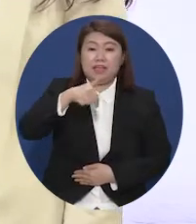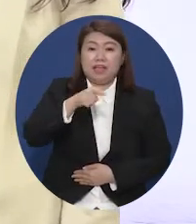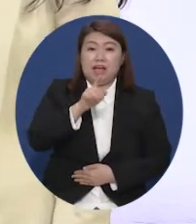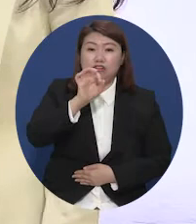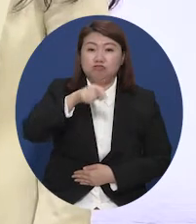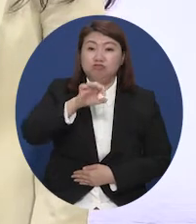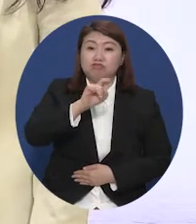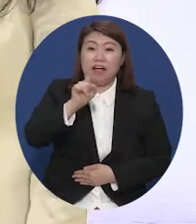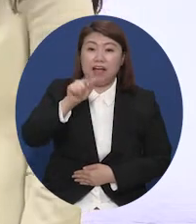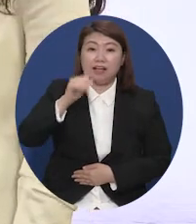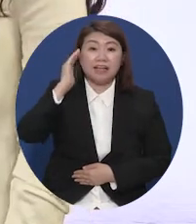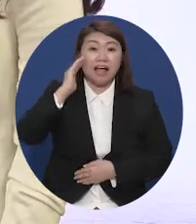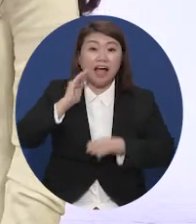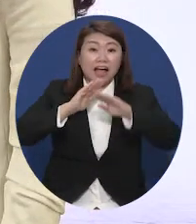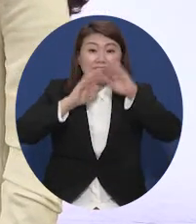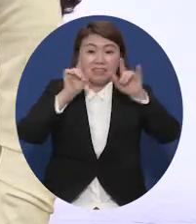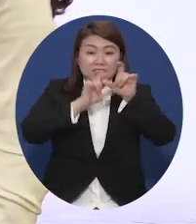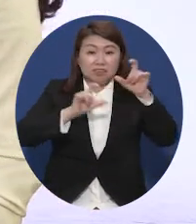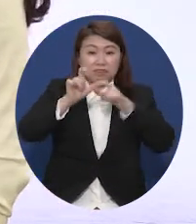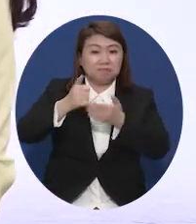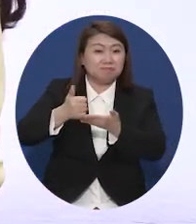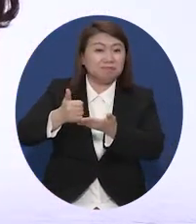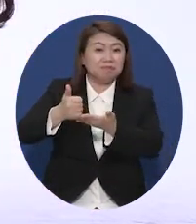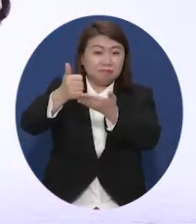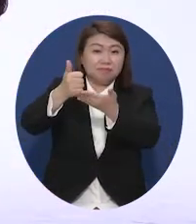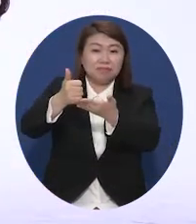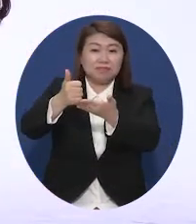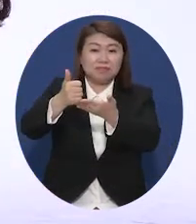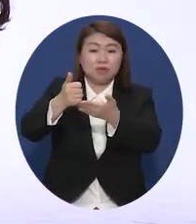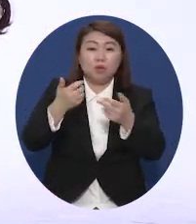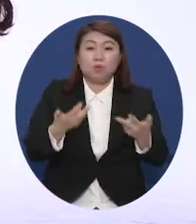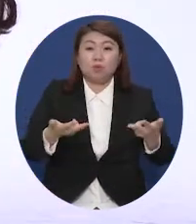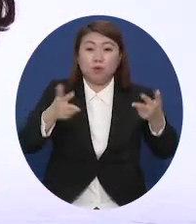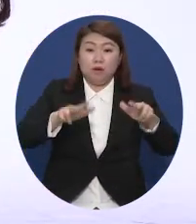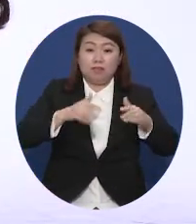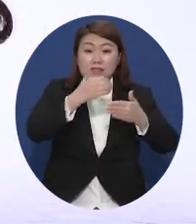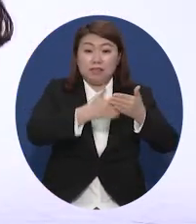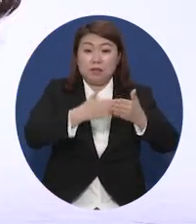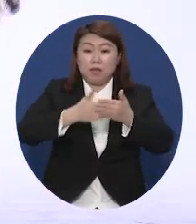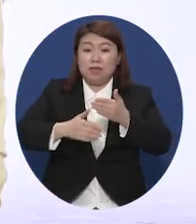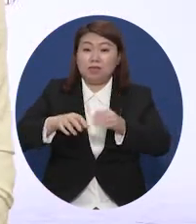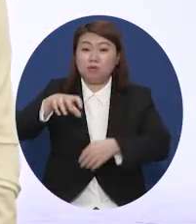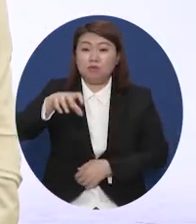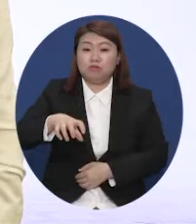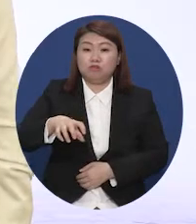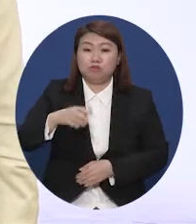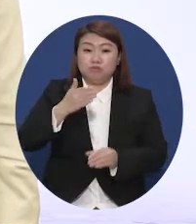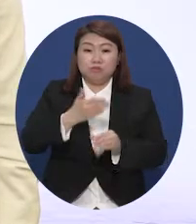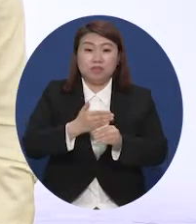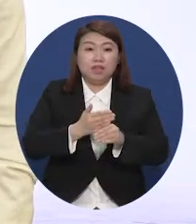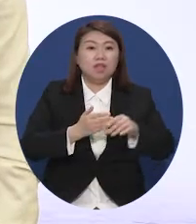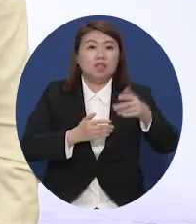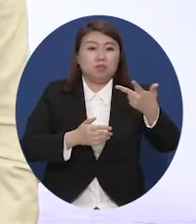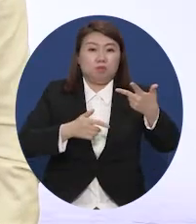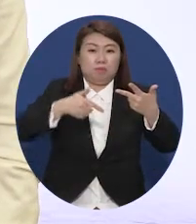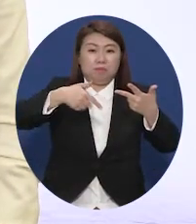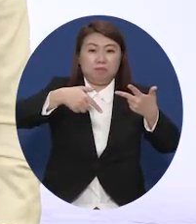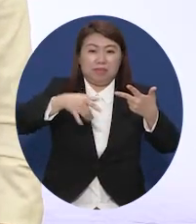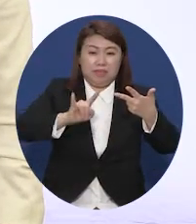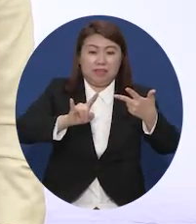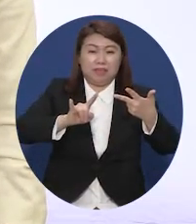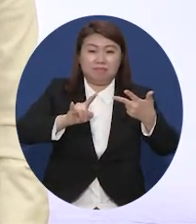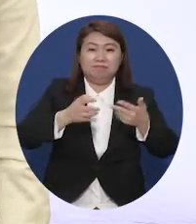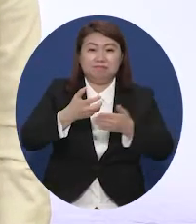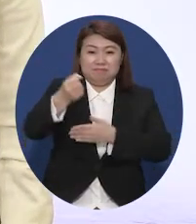까오왁하늘이 아주 오랜 시간 동안 추앙을 받게 되었고 끼리고와 국립공원에 남겨져 있는 이 10개의 비석 중에서 7개가 이